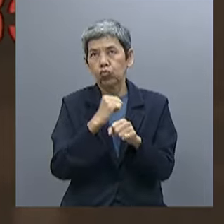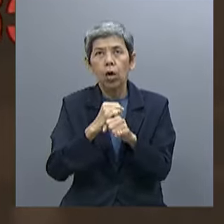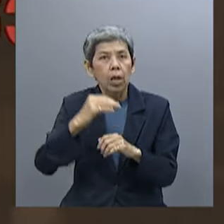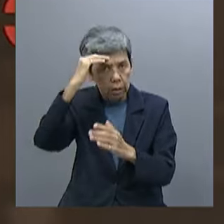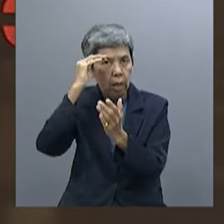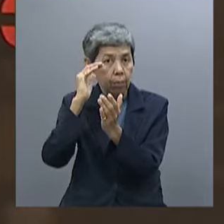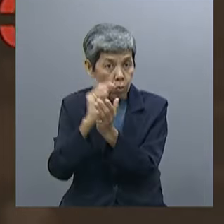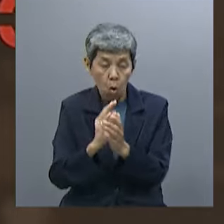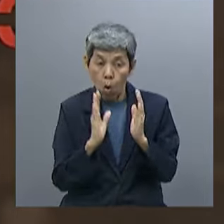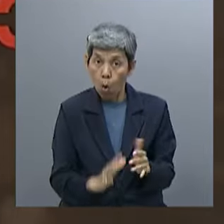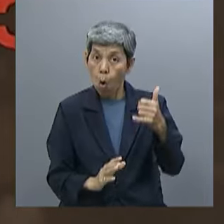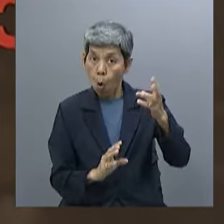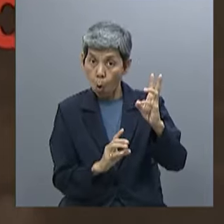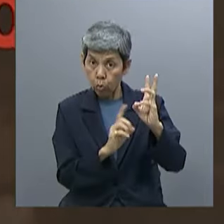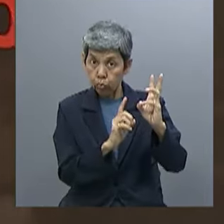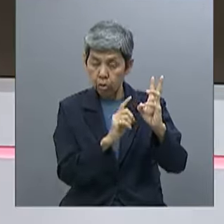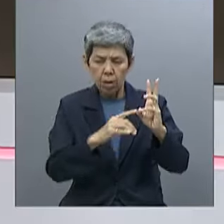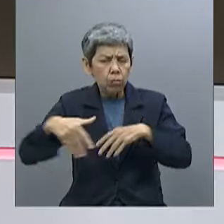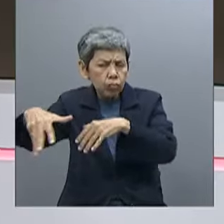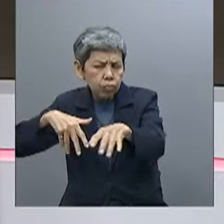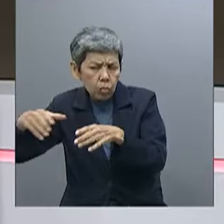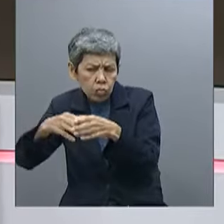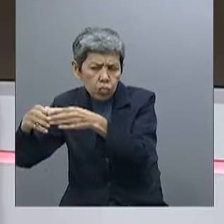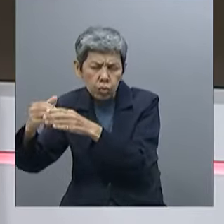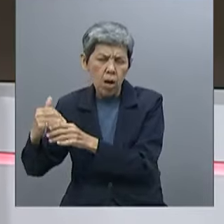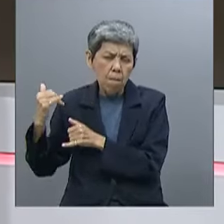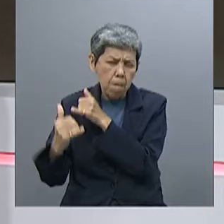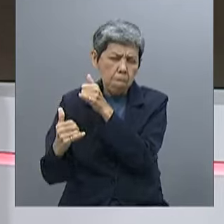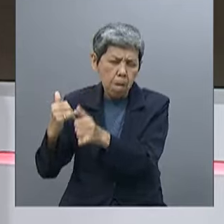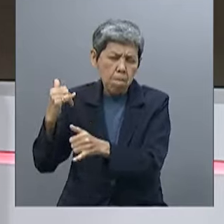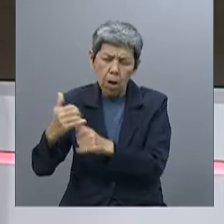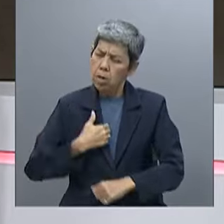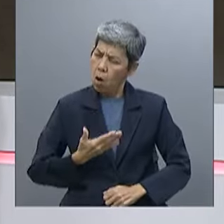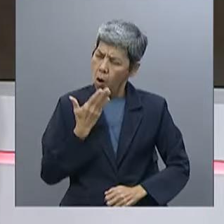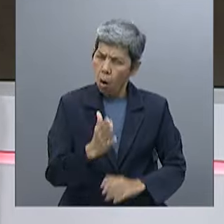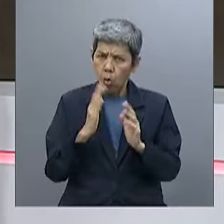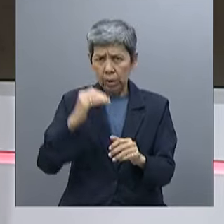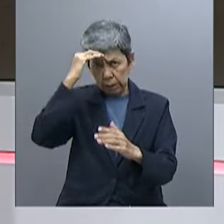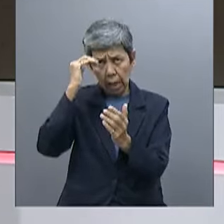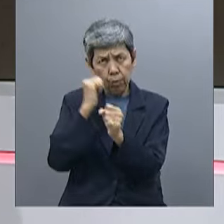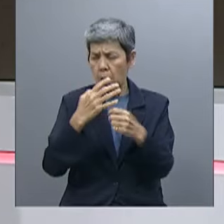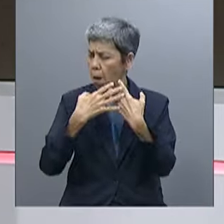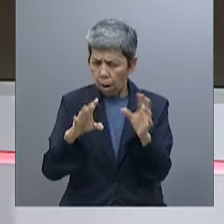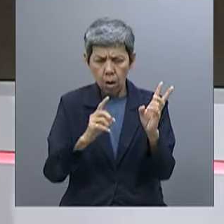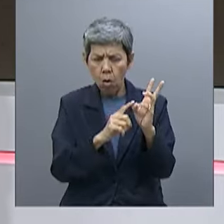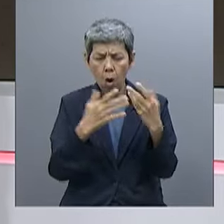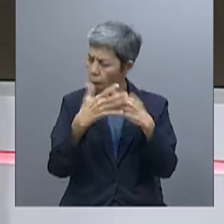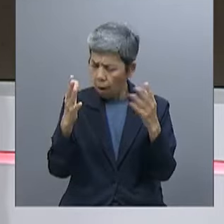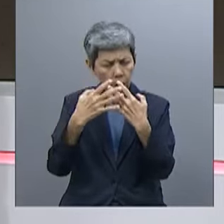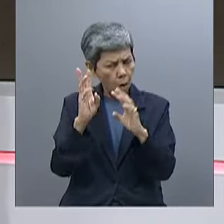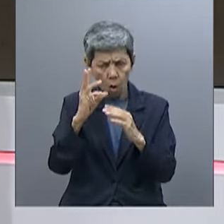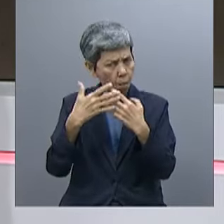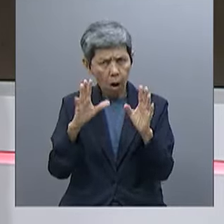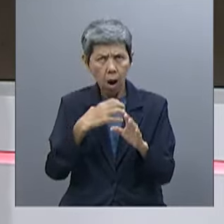ภ.ตากใบแล้วก็ทำให้มีชาวบ้านกลุ่มนึงมารวมตัวกันเรียกร้องให้เจ้าหน้าที่ปล่อยตัวชรบทั้ง6คน